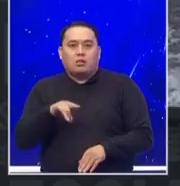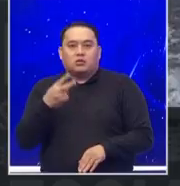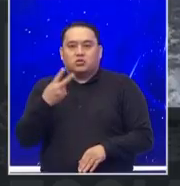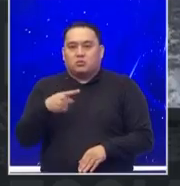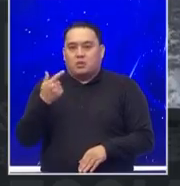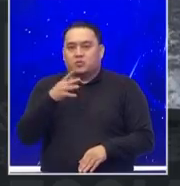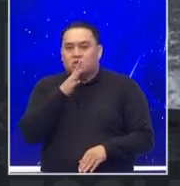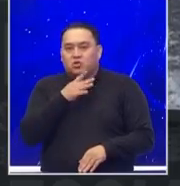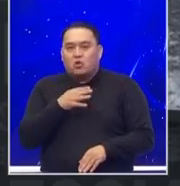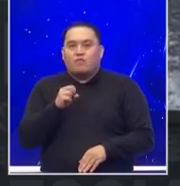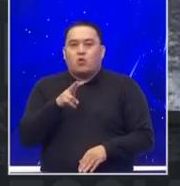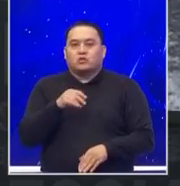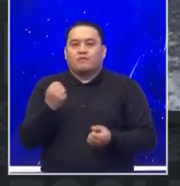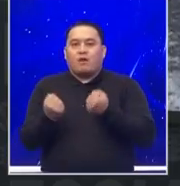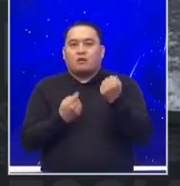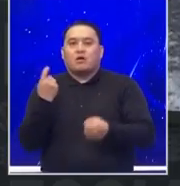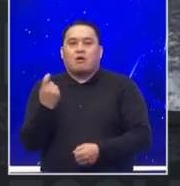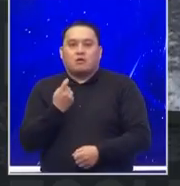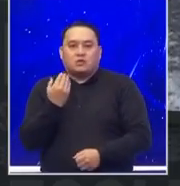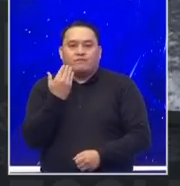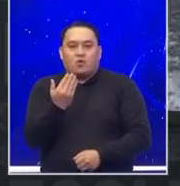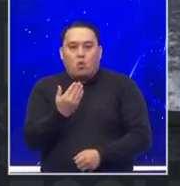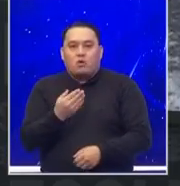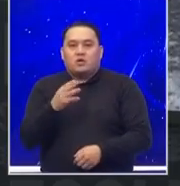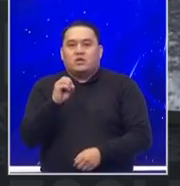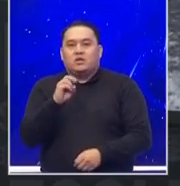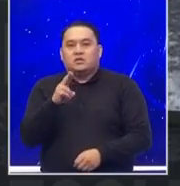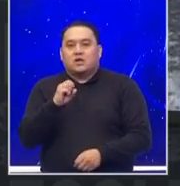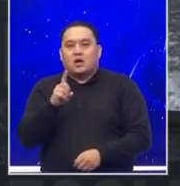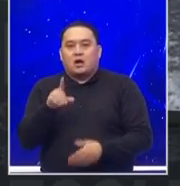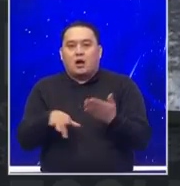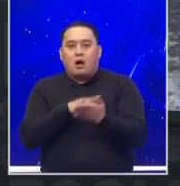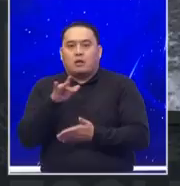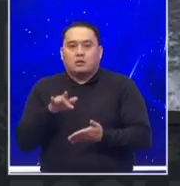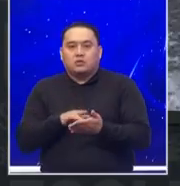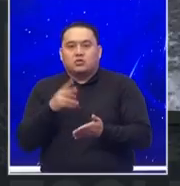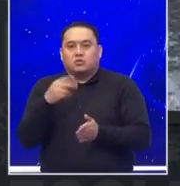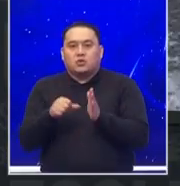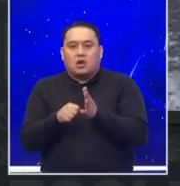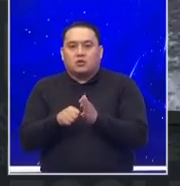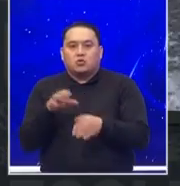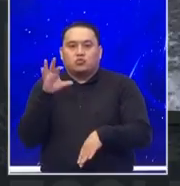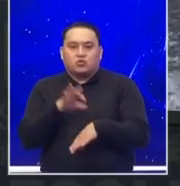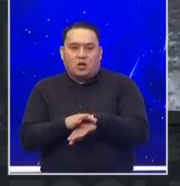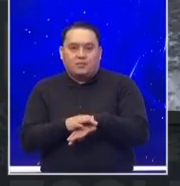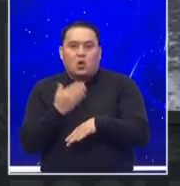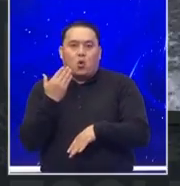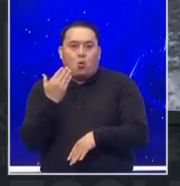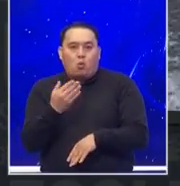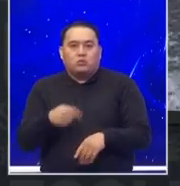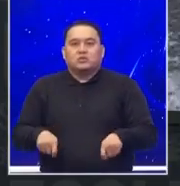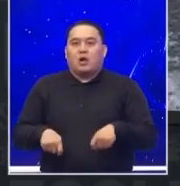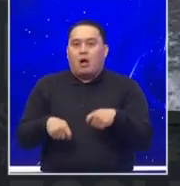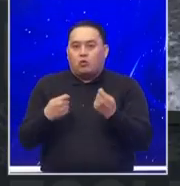21 жастағы тұрғыны мен Volkswagen Passat автокөлігінің иесі және Есік қаласының 26 жастағы тұрғыны ұсталды. Оларға